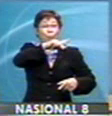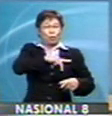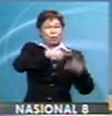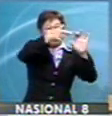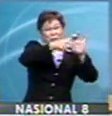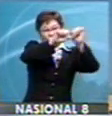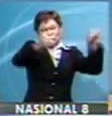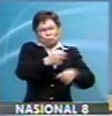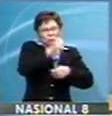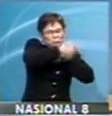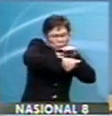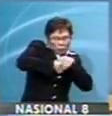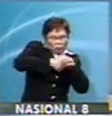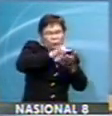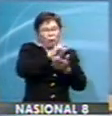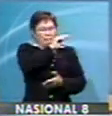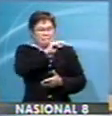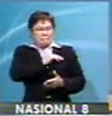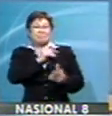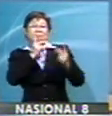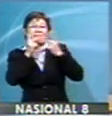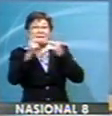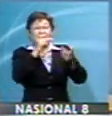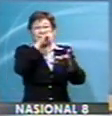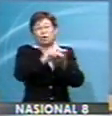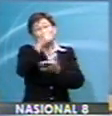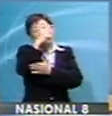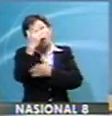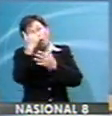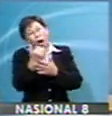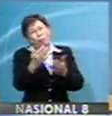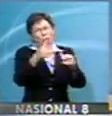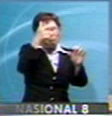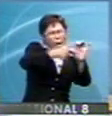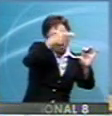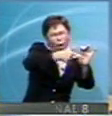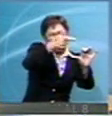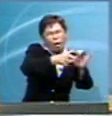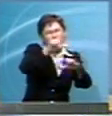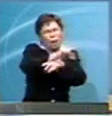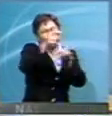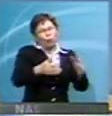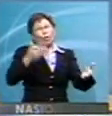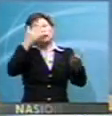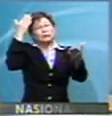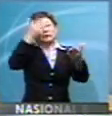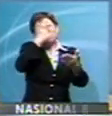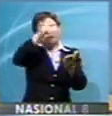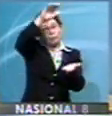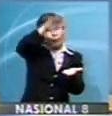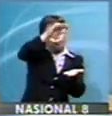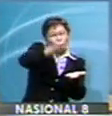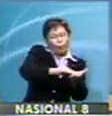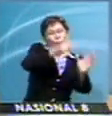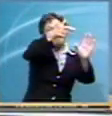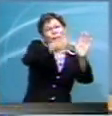api itu menterinya Datuk Seri Hassan Malik menegaskan perkara itu ekoran permintaan tinggi daripada pengguna susulan penurunan harga